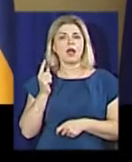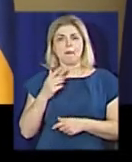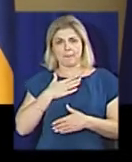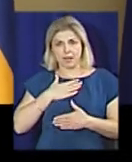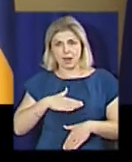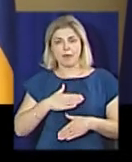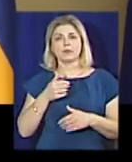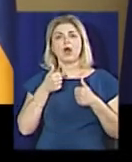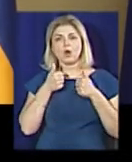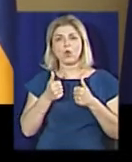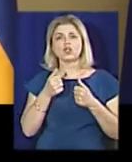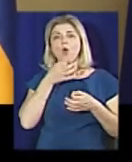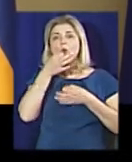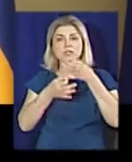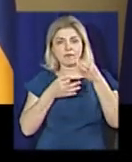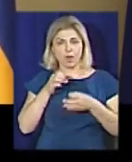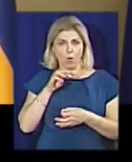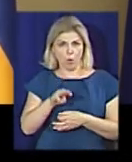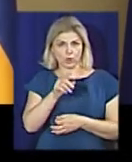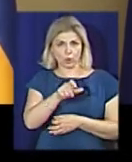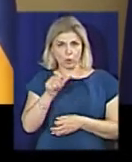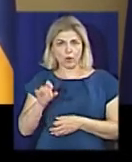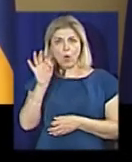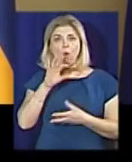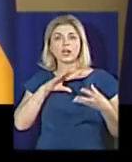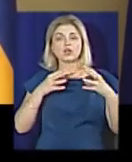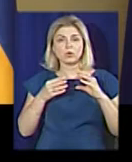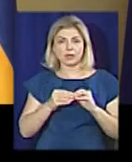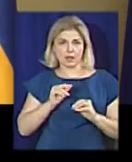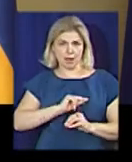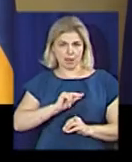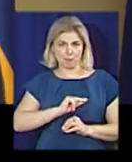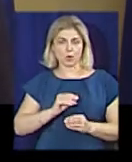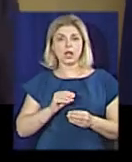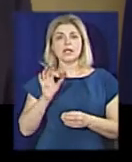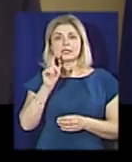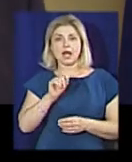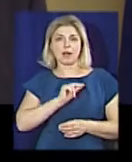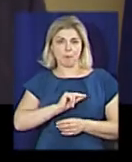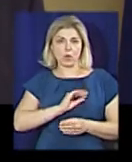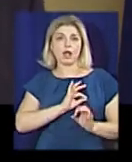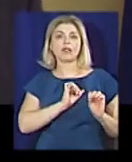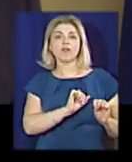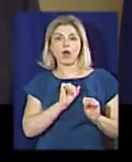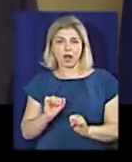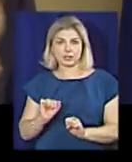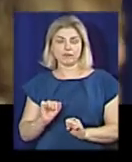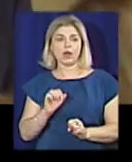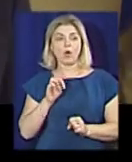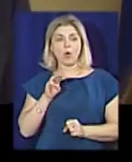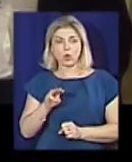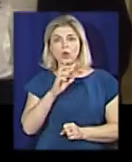позитивні відгуки від громадян за результати роботи даної системи адвокатів і працівників безпосередньо бюро місцевого центру регіонального